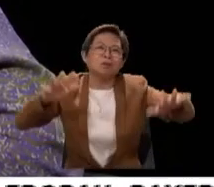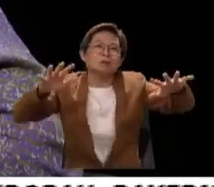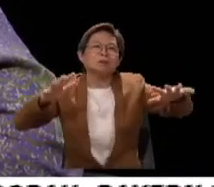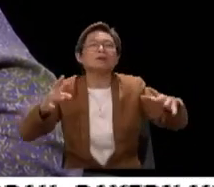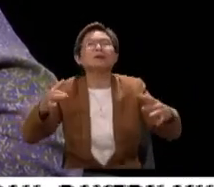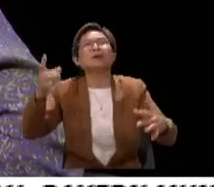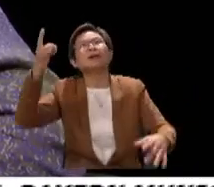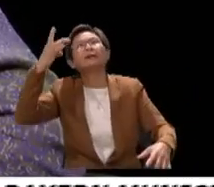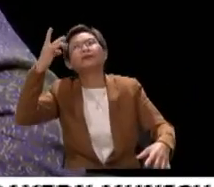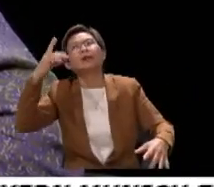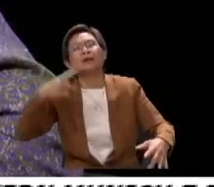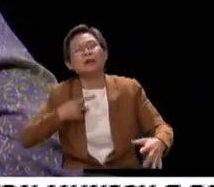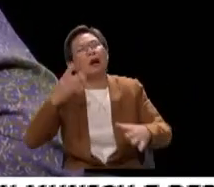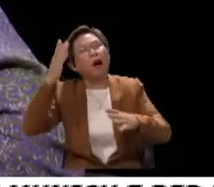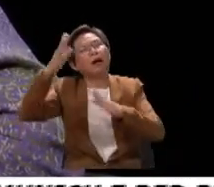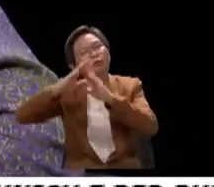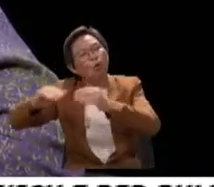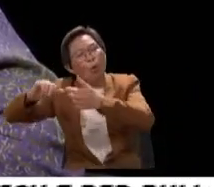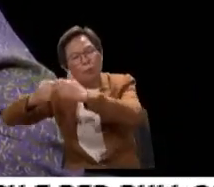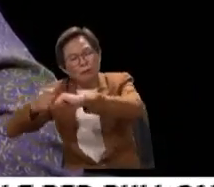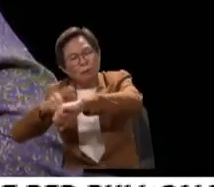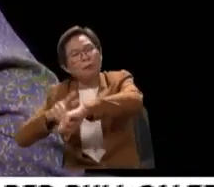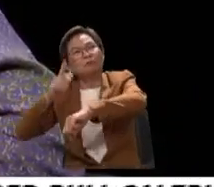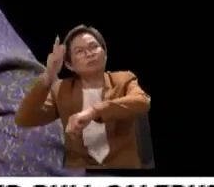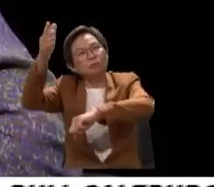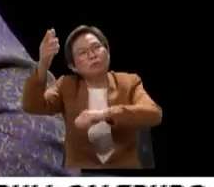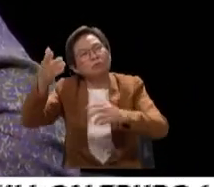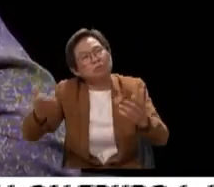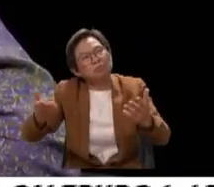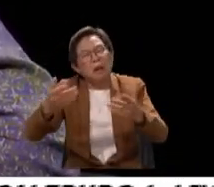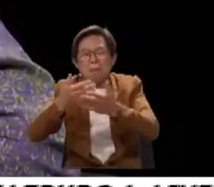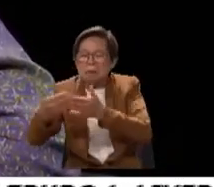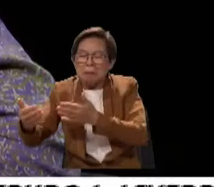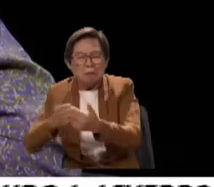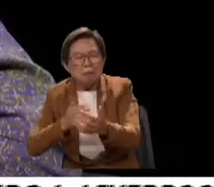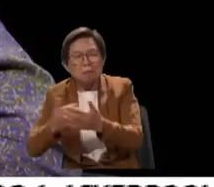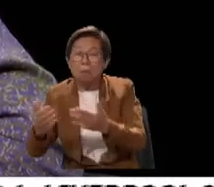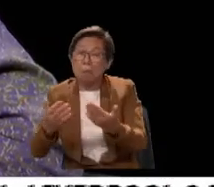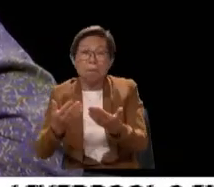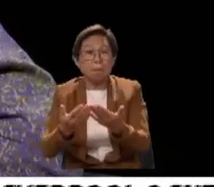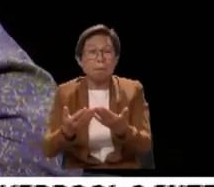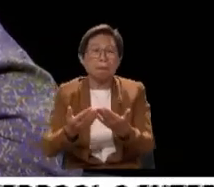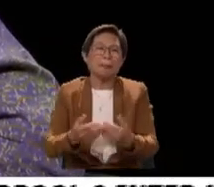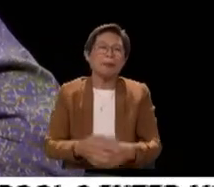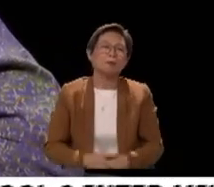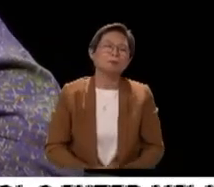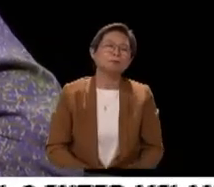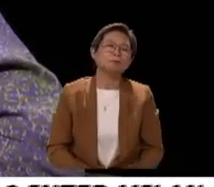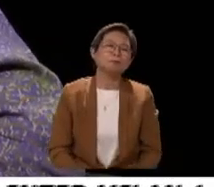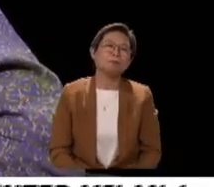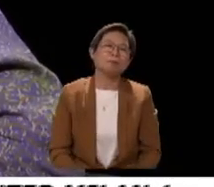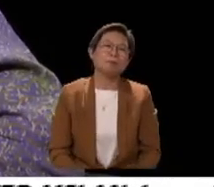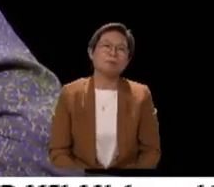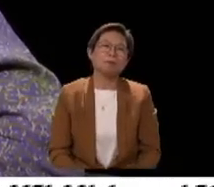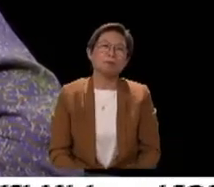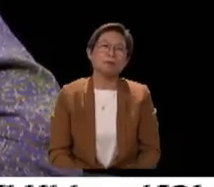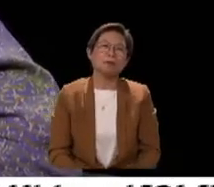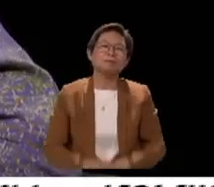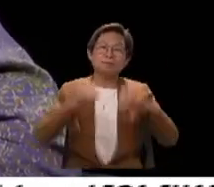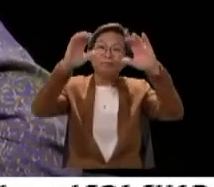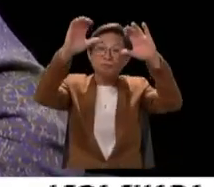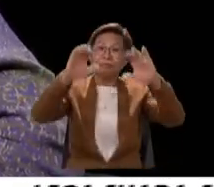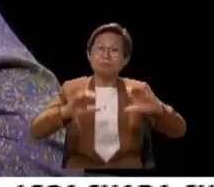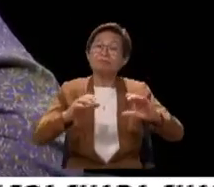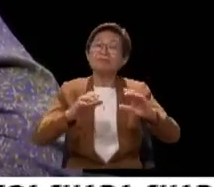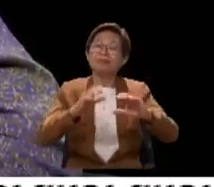dapat apa mengatasinya di masa akan datang tapi namun demikian dari siap dari apa Er pendekatan